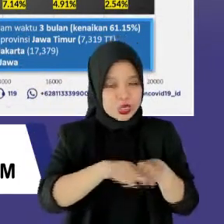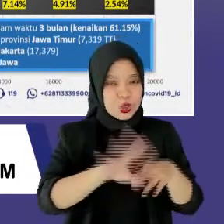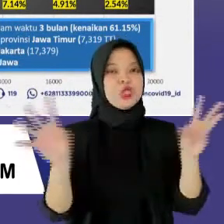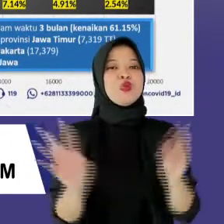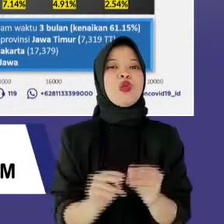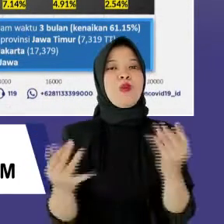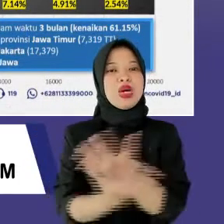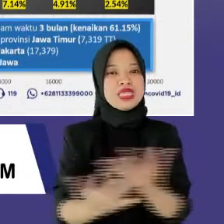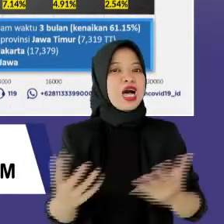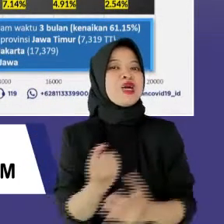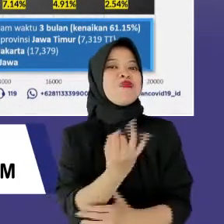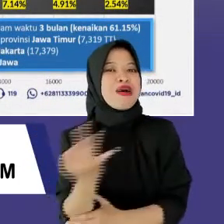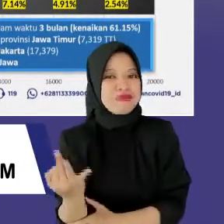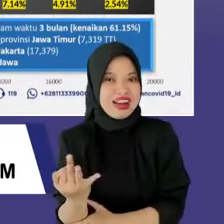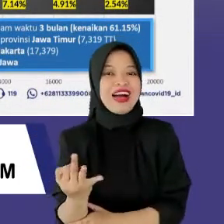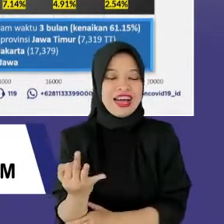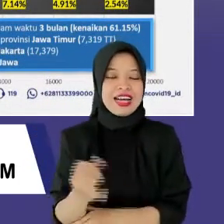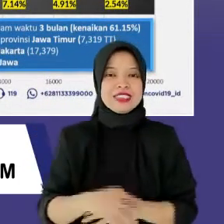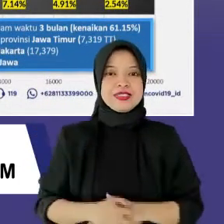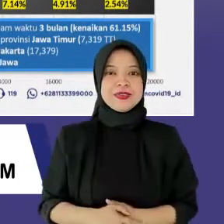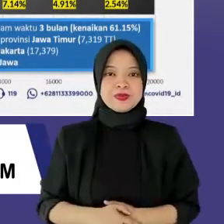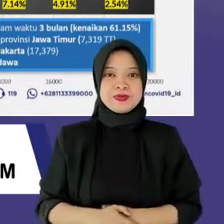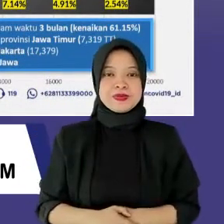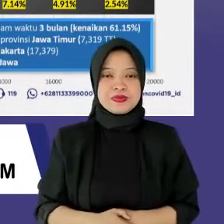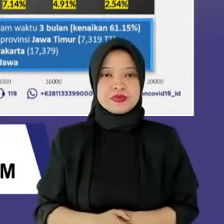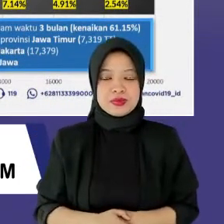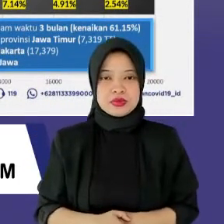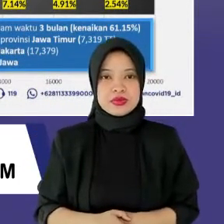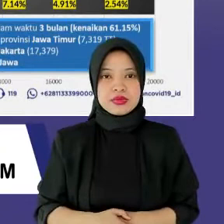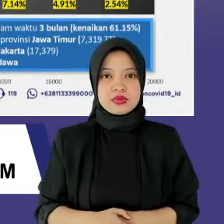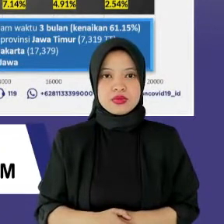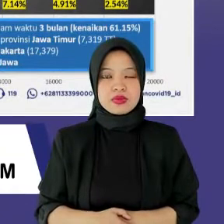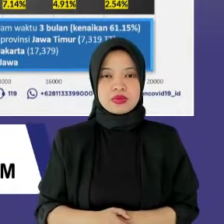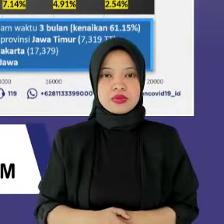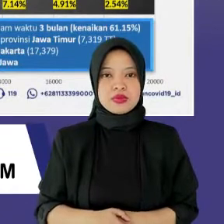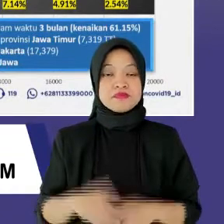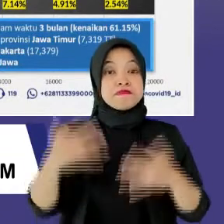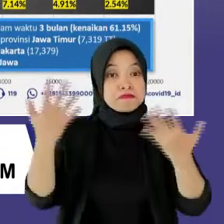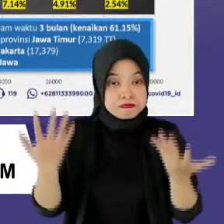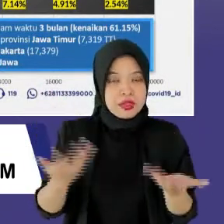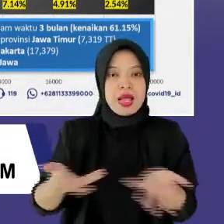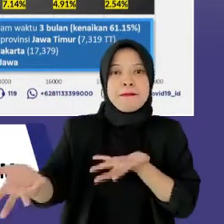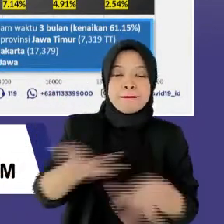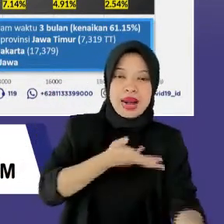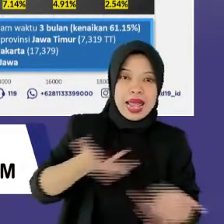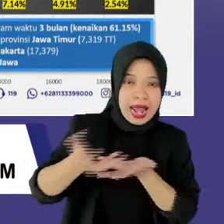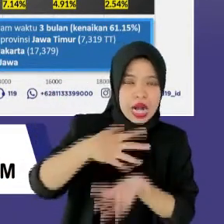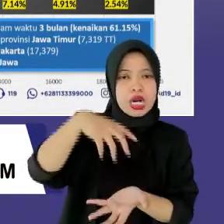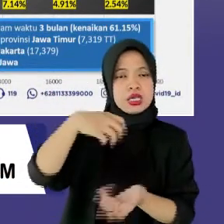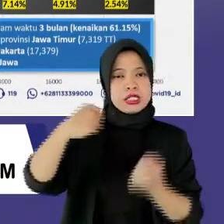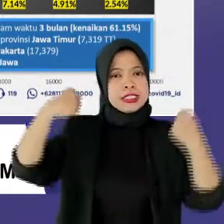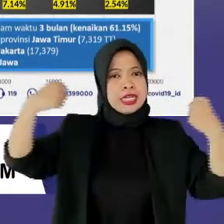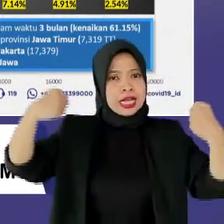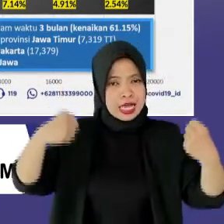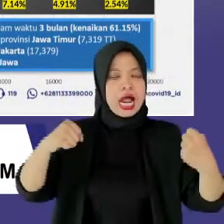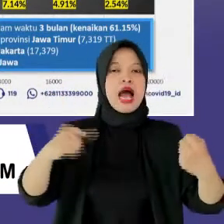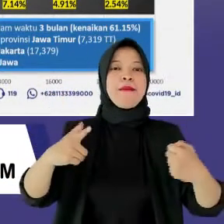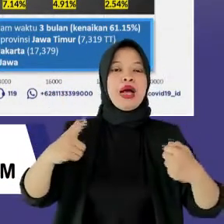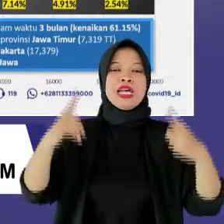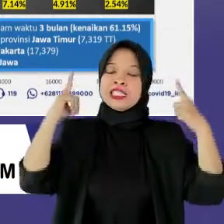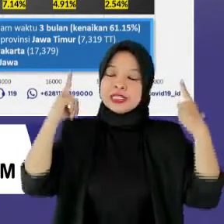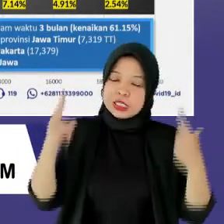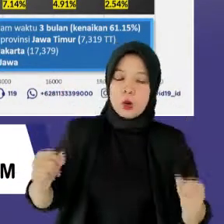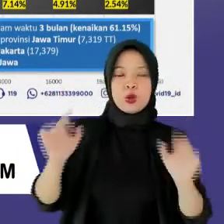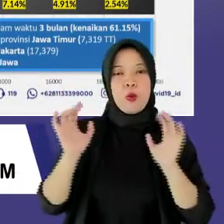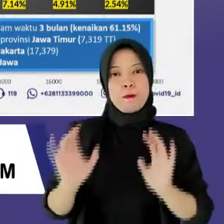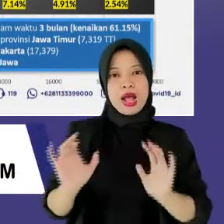jumlah penduduknya. Jadi memang kalau kita lihat, kalau kita lagi-lagi berbicara mengenai kapasitas pelayanan kesehatan, tentu Pulau Jawa ini lebih